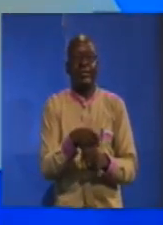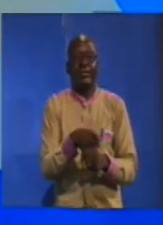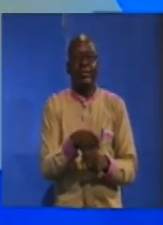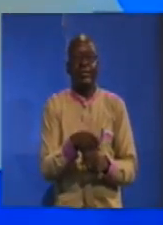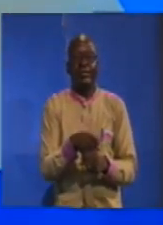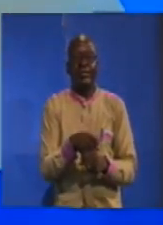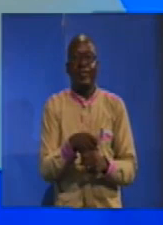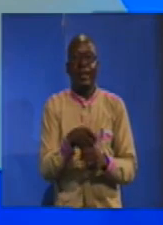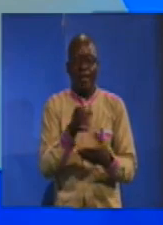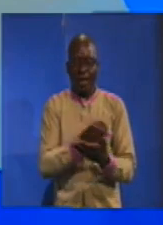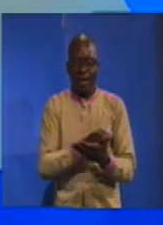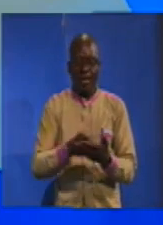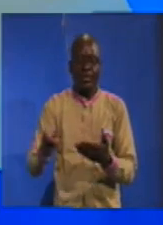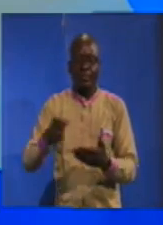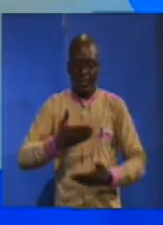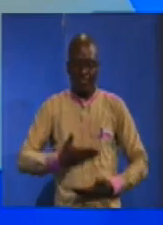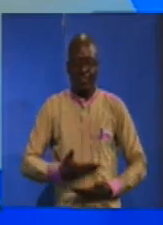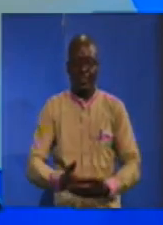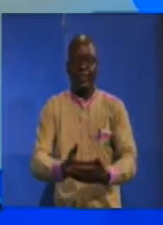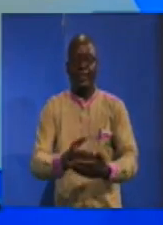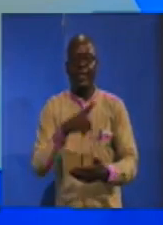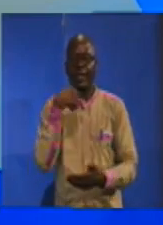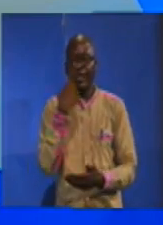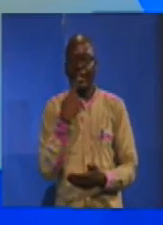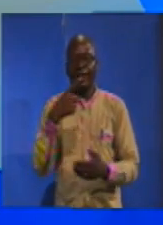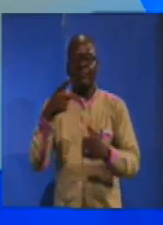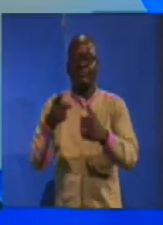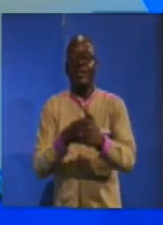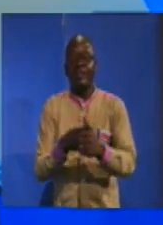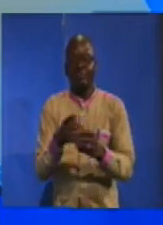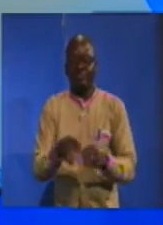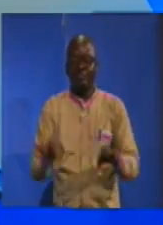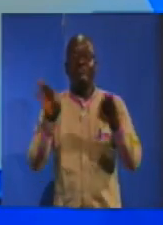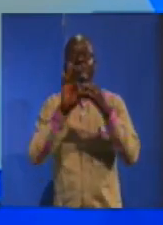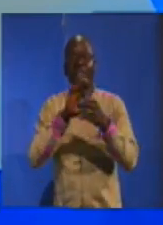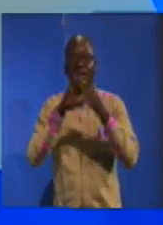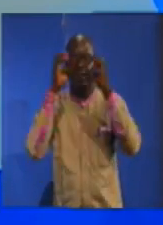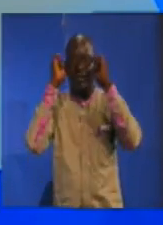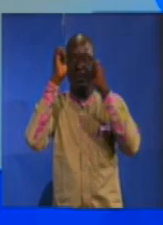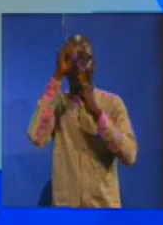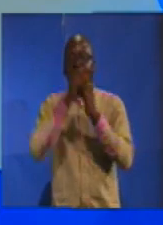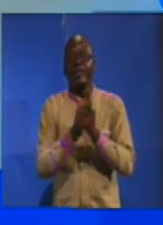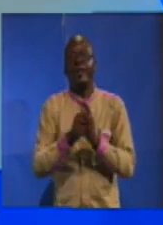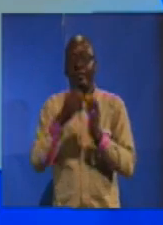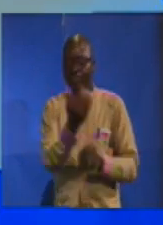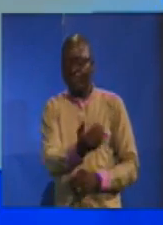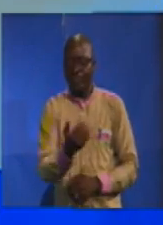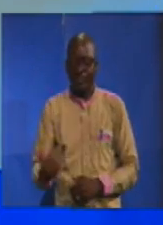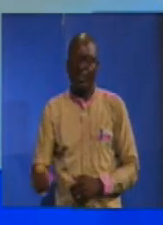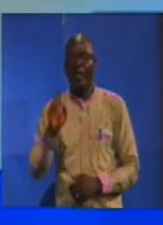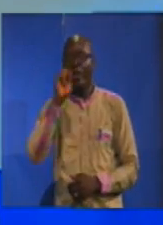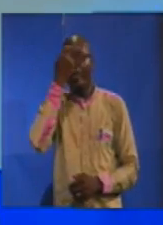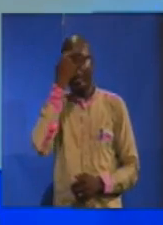Et l'enregistrement des naissances, qui est un préalable indispensable à l'éducation effective des enfants, le